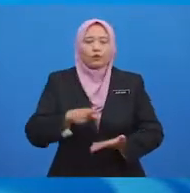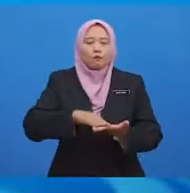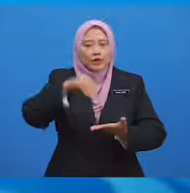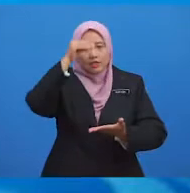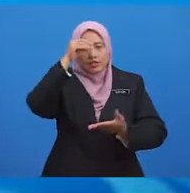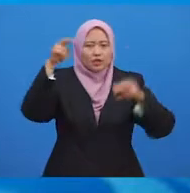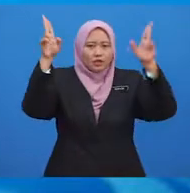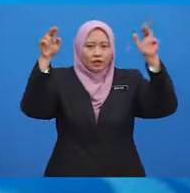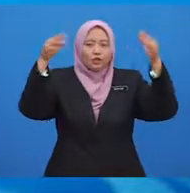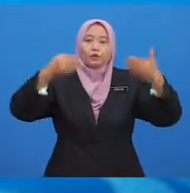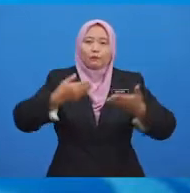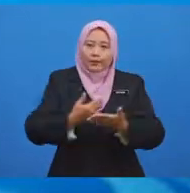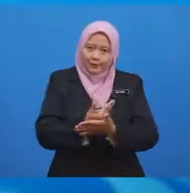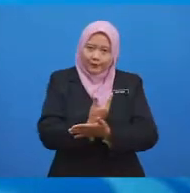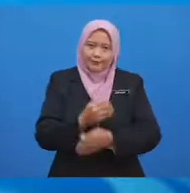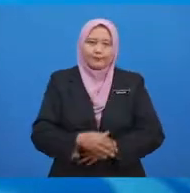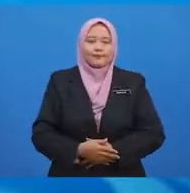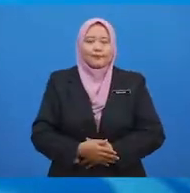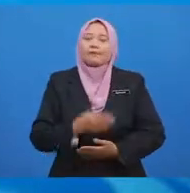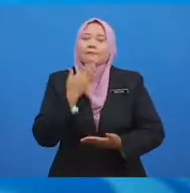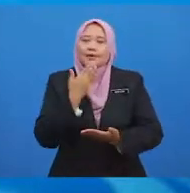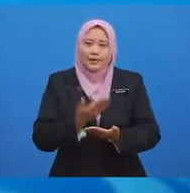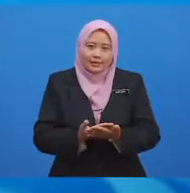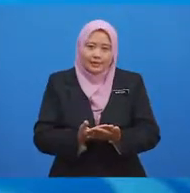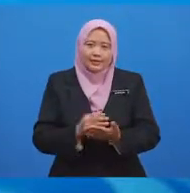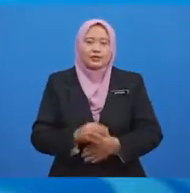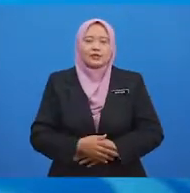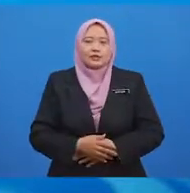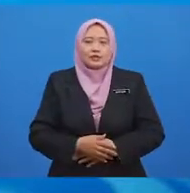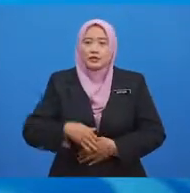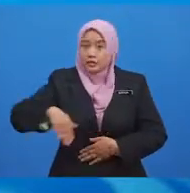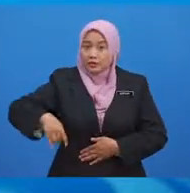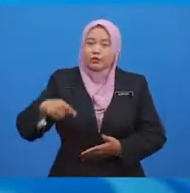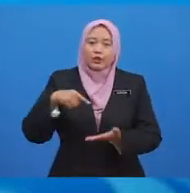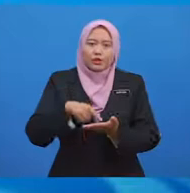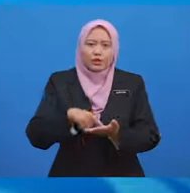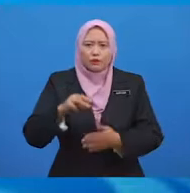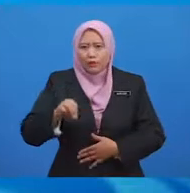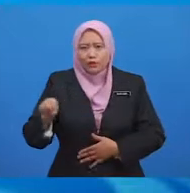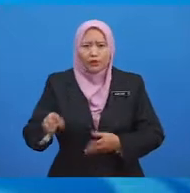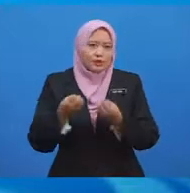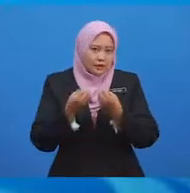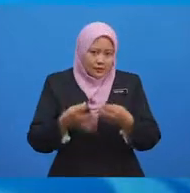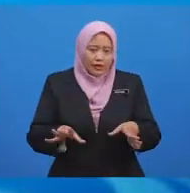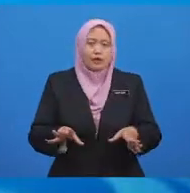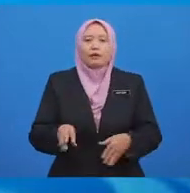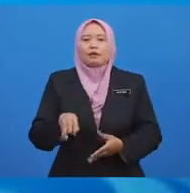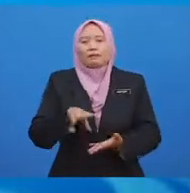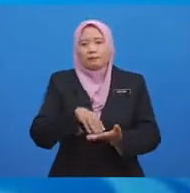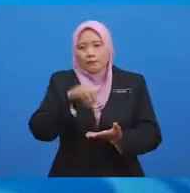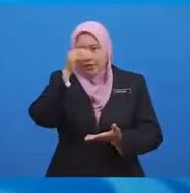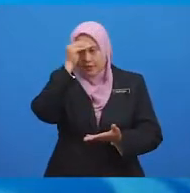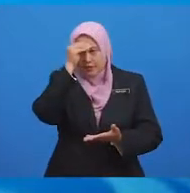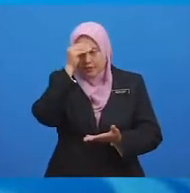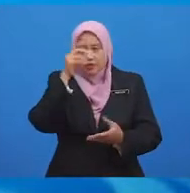hari ini. Baiklah, sebelum ini murid-murid telah mempelajari tajuk